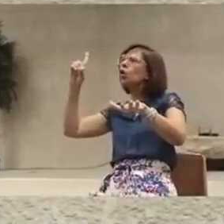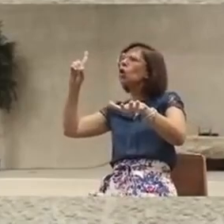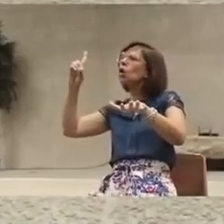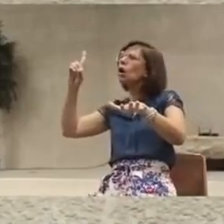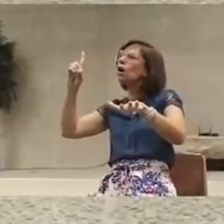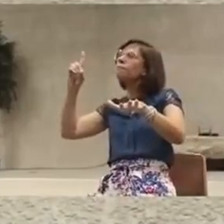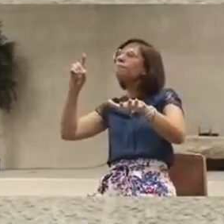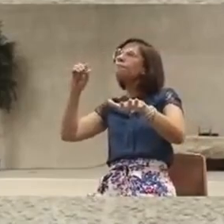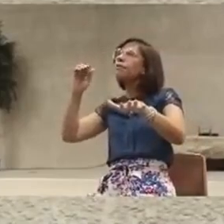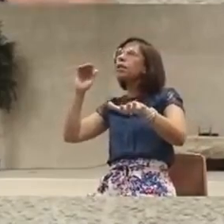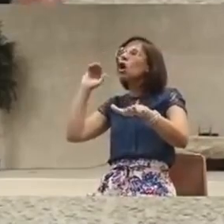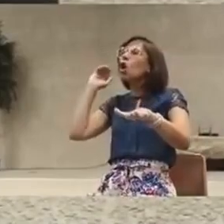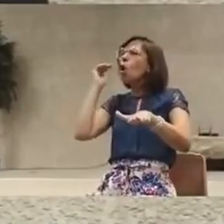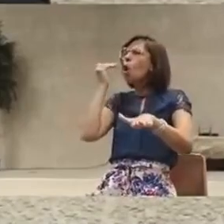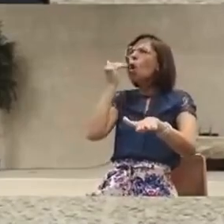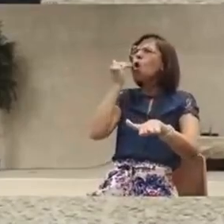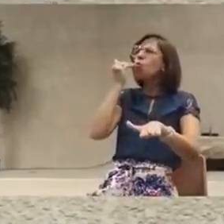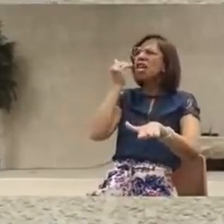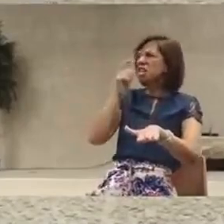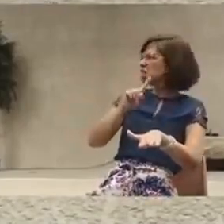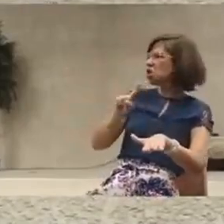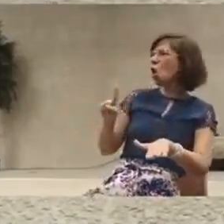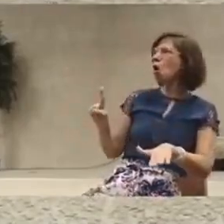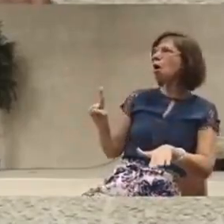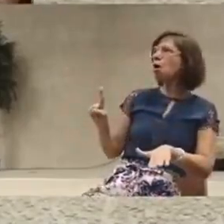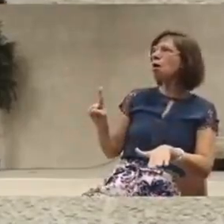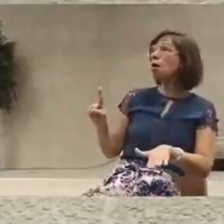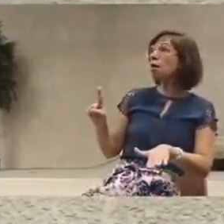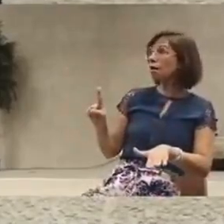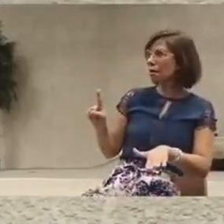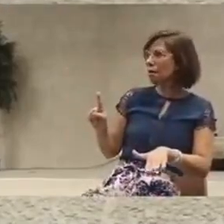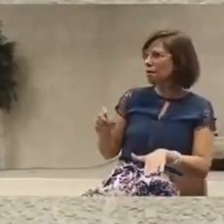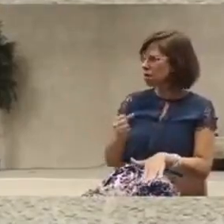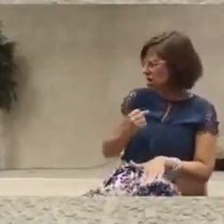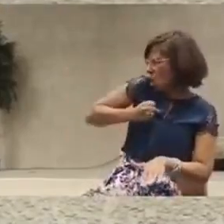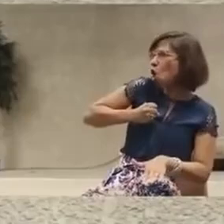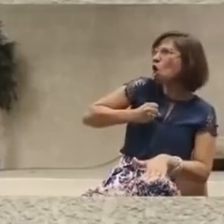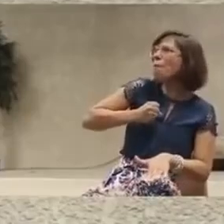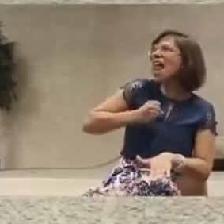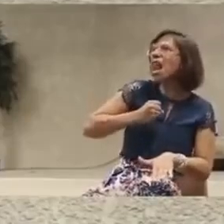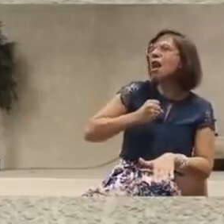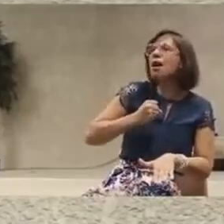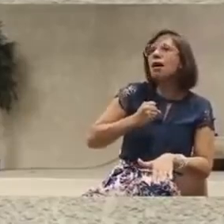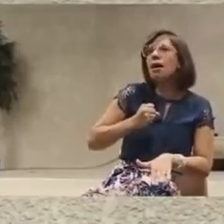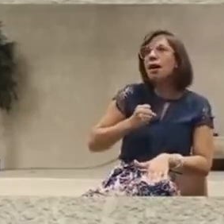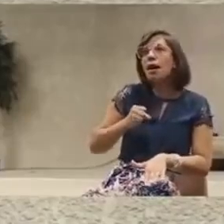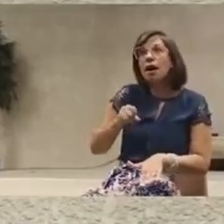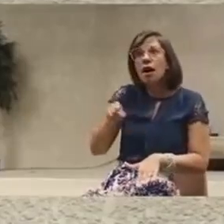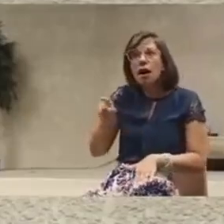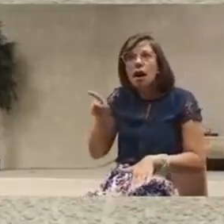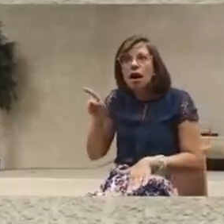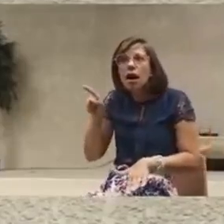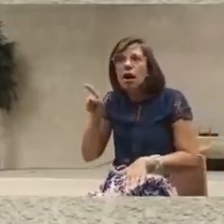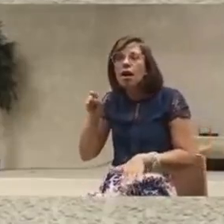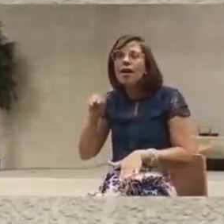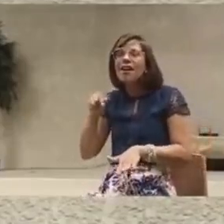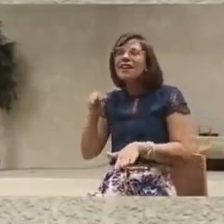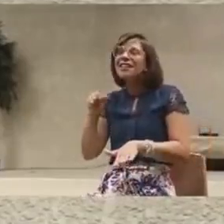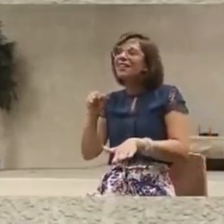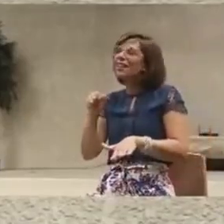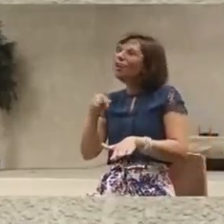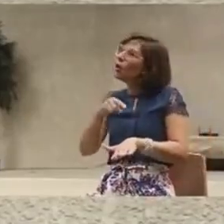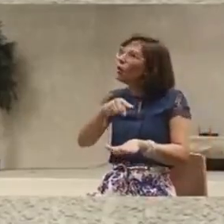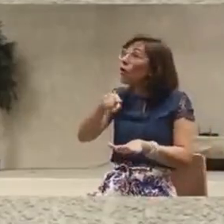la Bible dit, ils se sont livrés à la débauche, ils ont mangé, ils ont bu, ils se sont divertis, et tout cela parce qu'ils